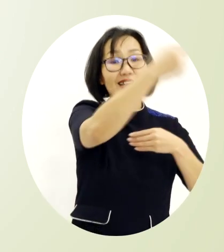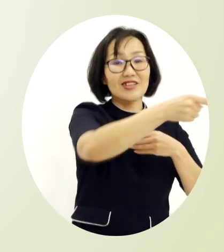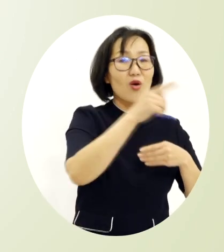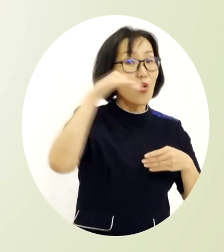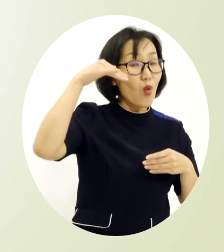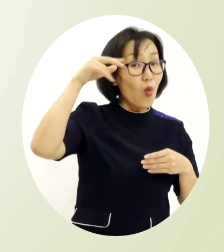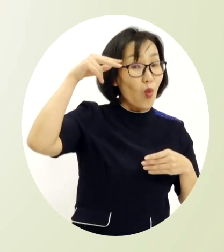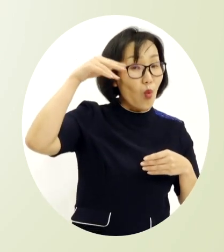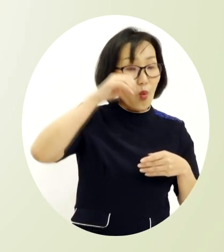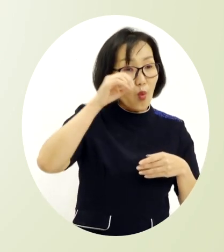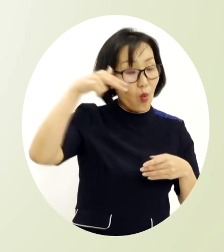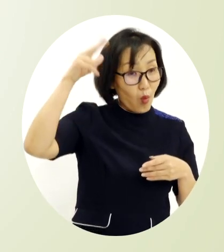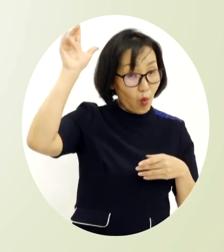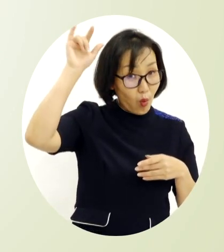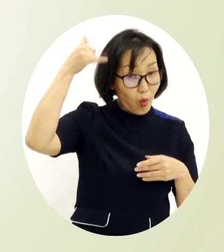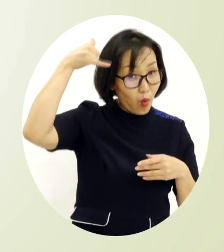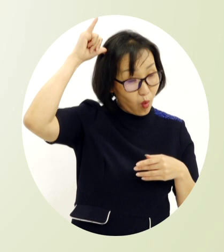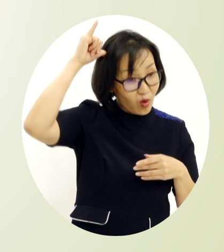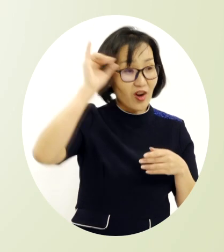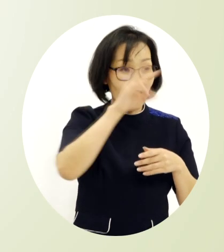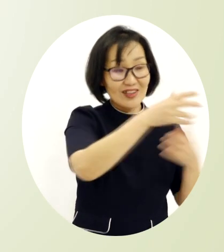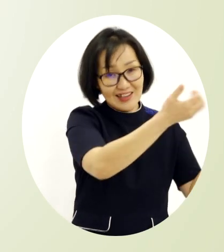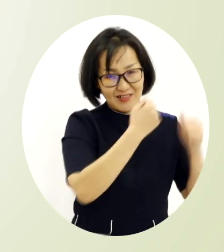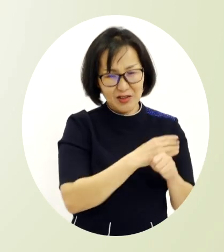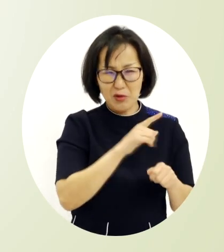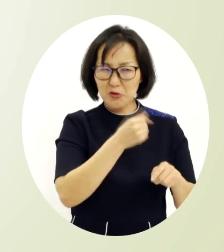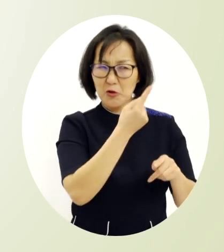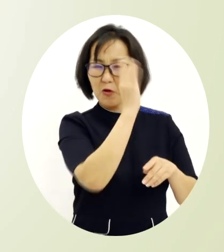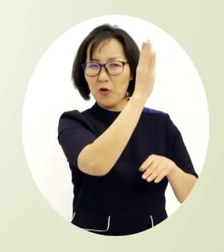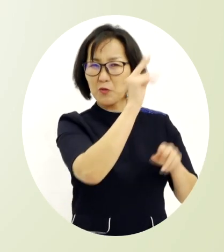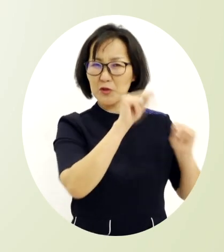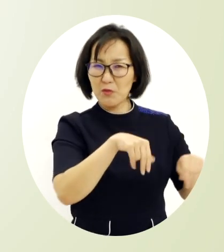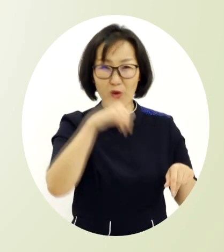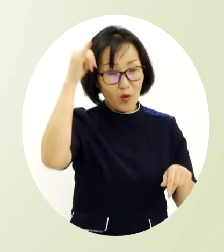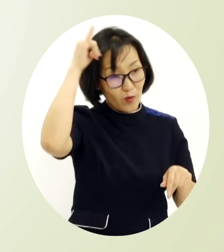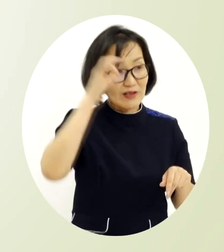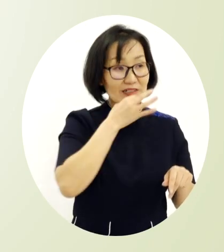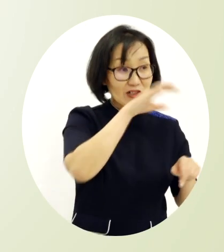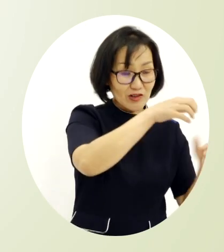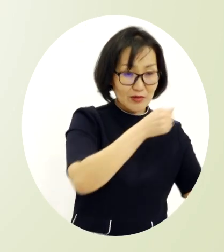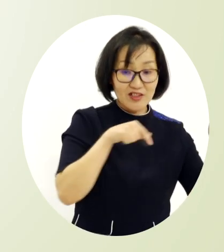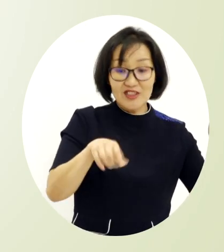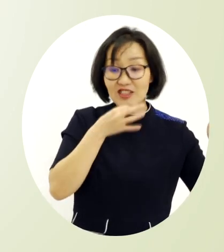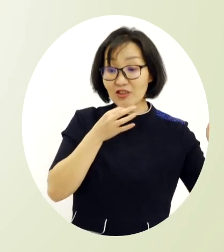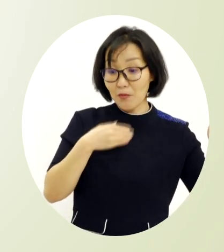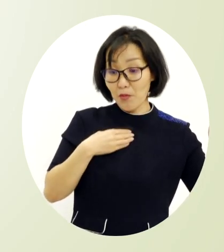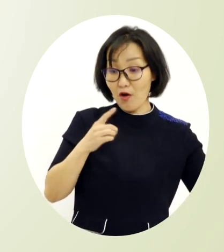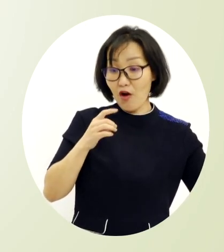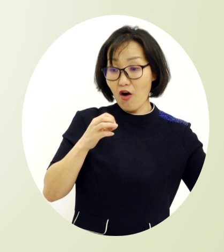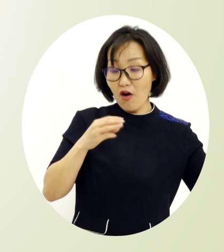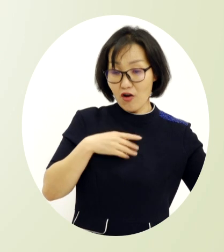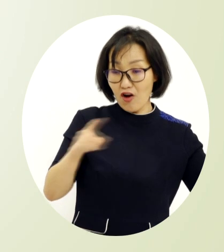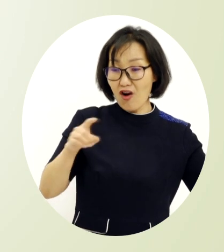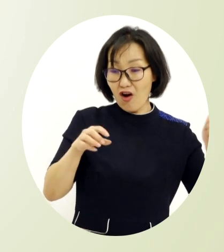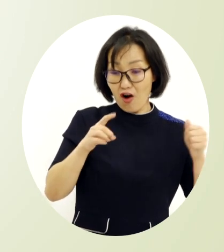эрт ухаад аваад явсан. Бодвол холтсон байх. Харин чи хоньо ирэхээр хотлуулчаарэ. Аав нь багийн